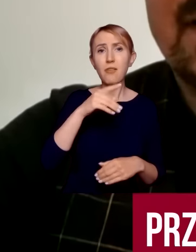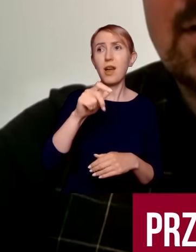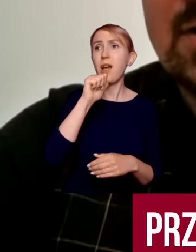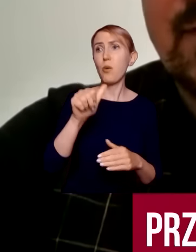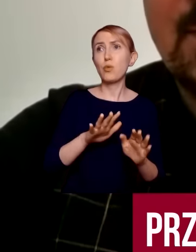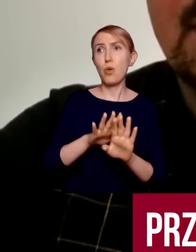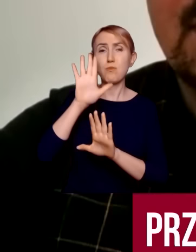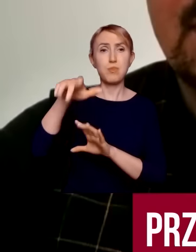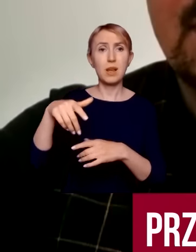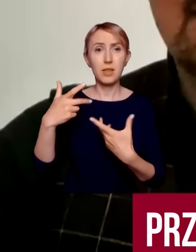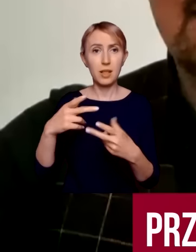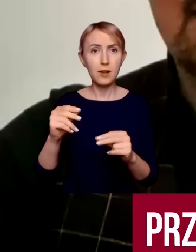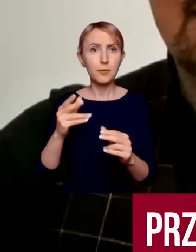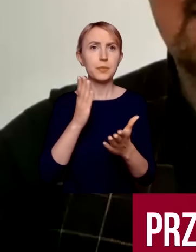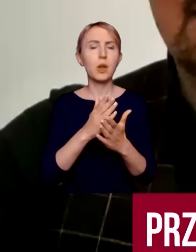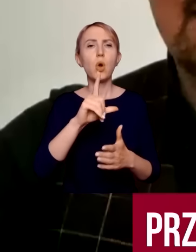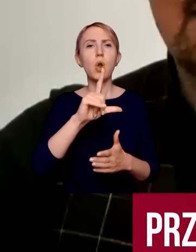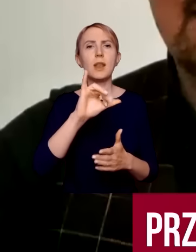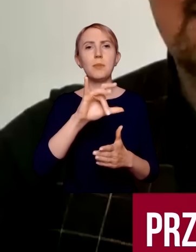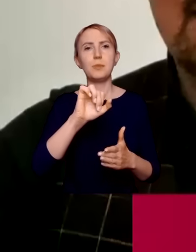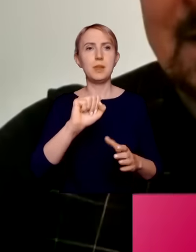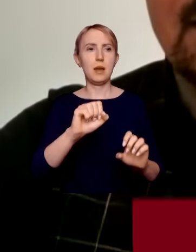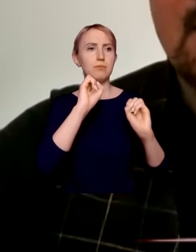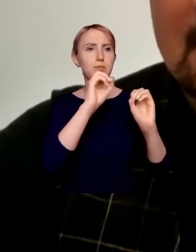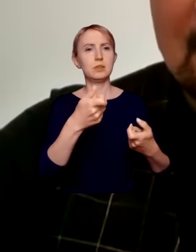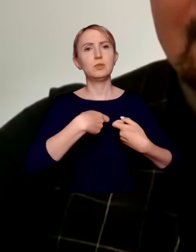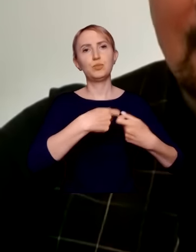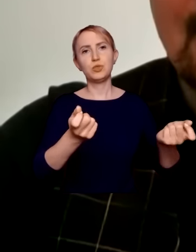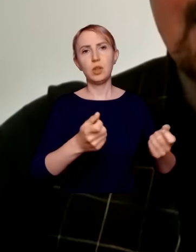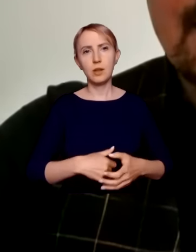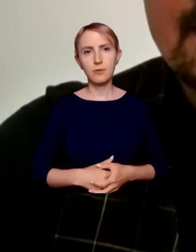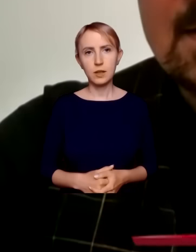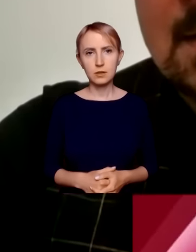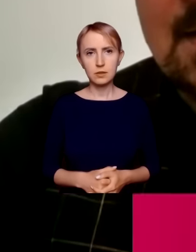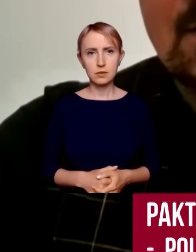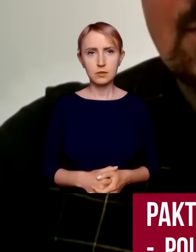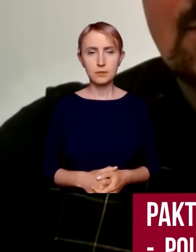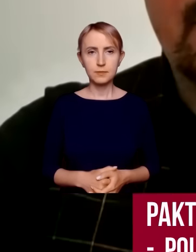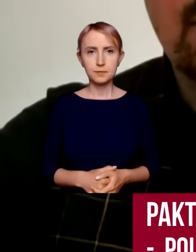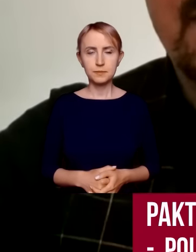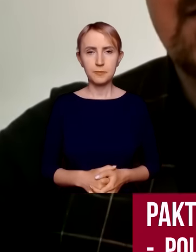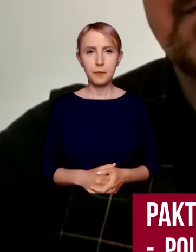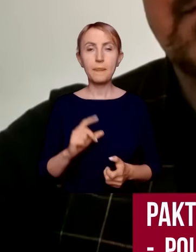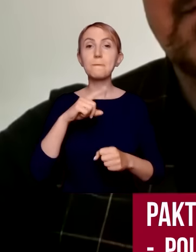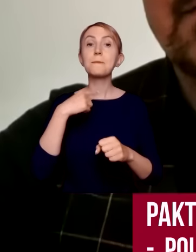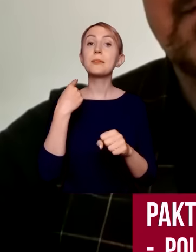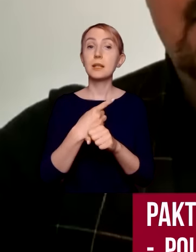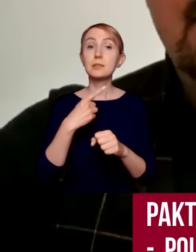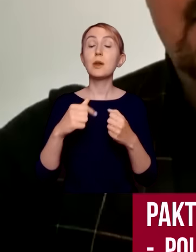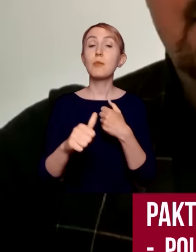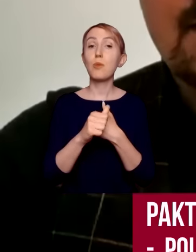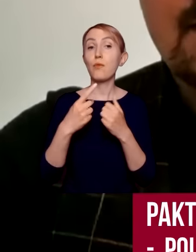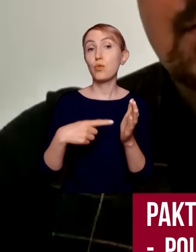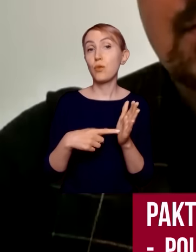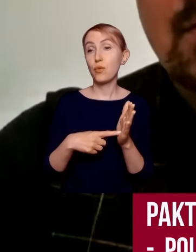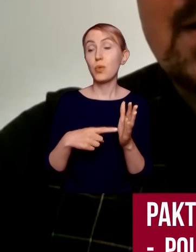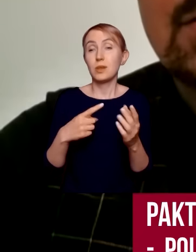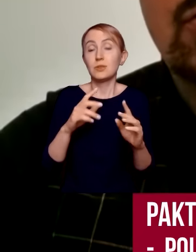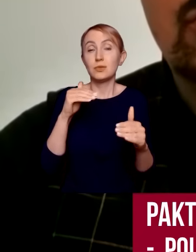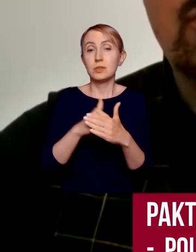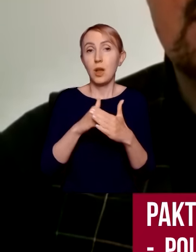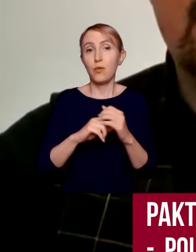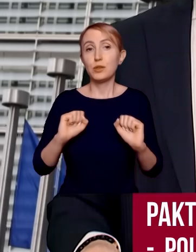jest zatrzymywany gdzieś w Libii i tam na targu niewolników sprzedawany. I niestety ta decyzja też to spowodowała, więc